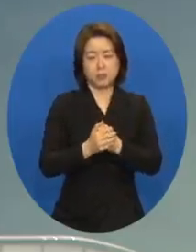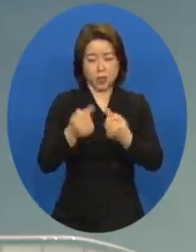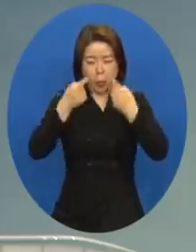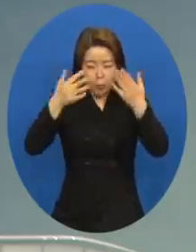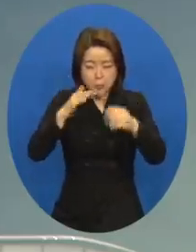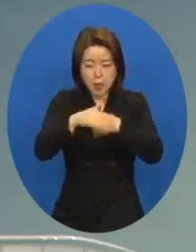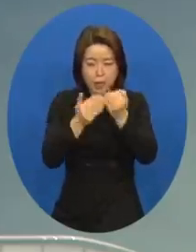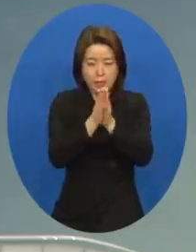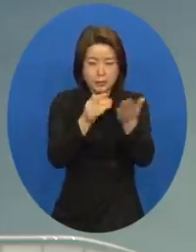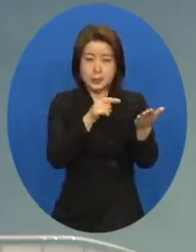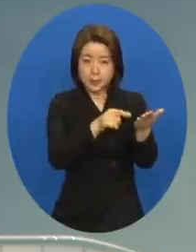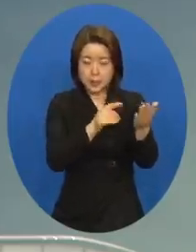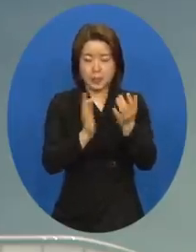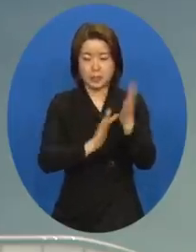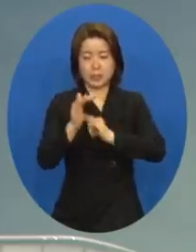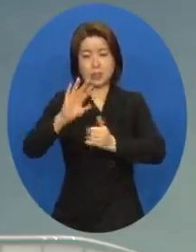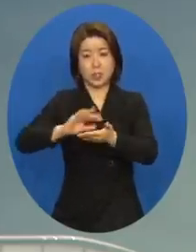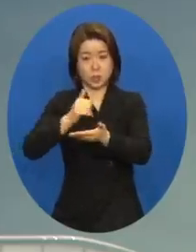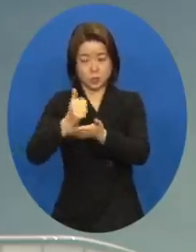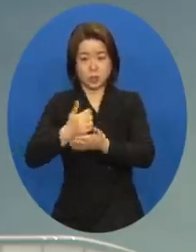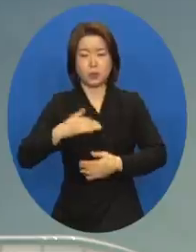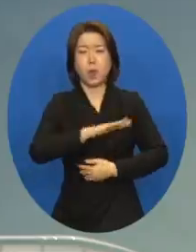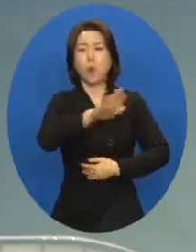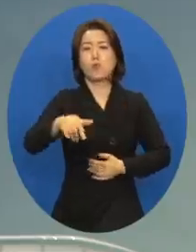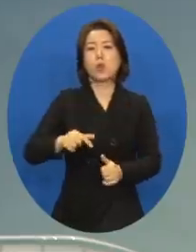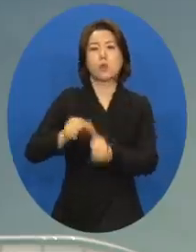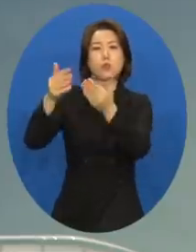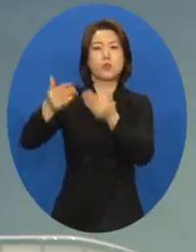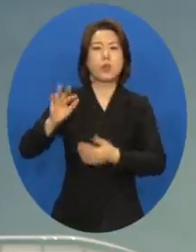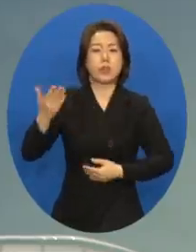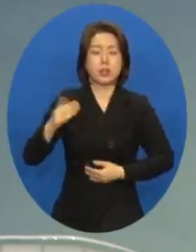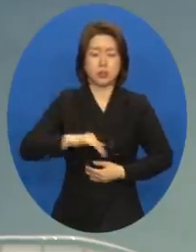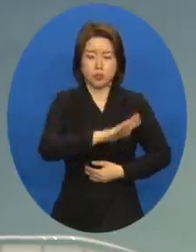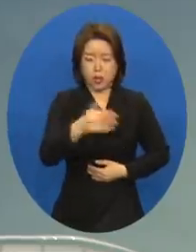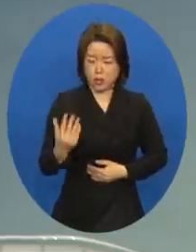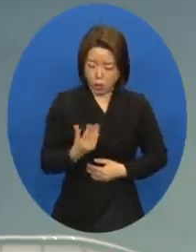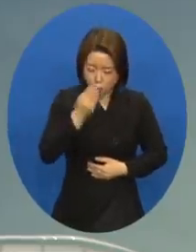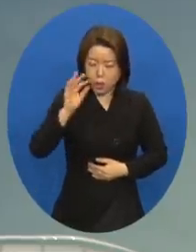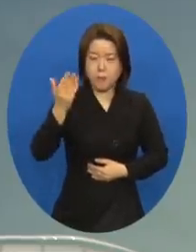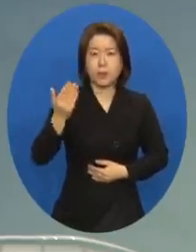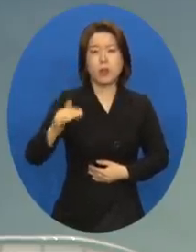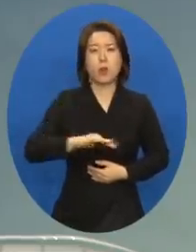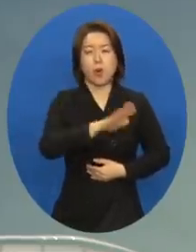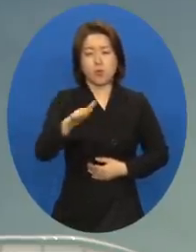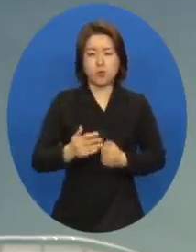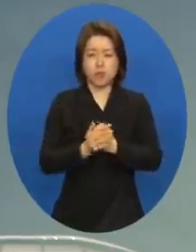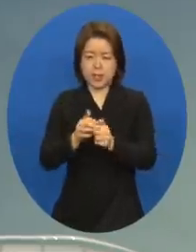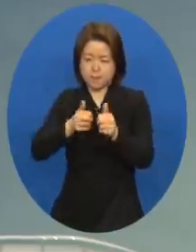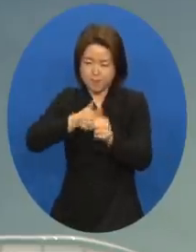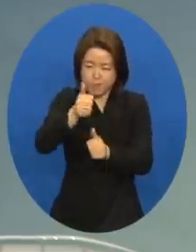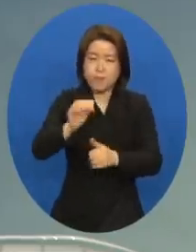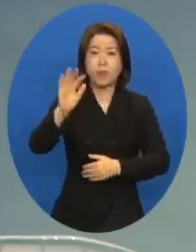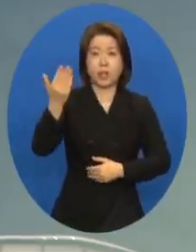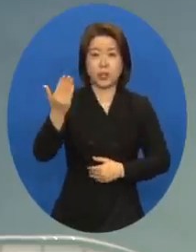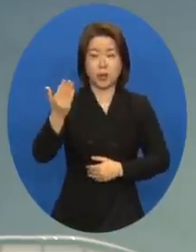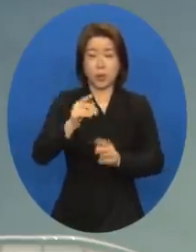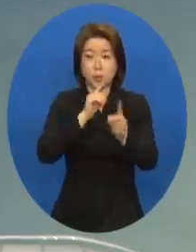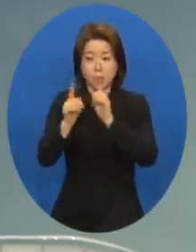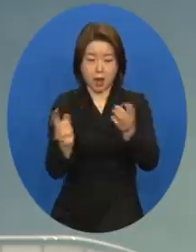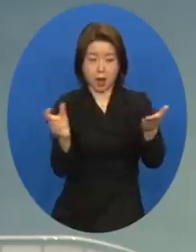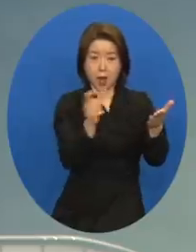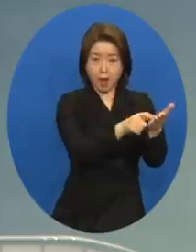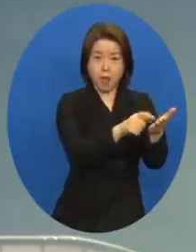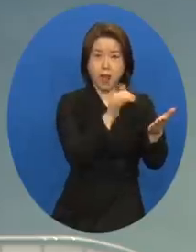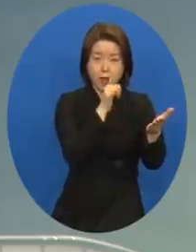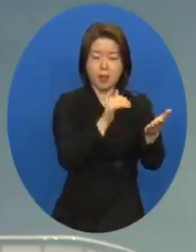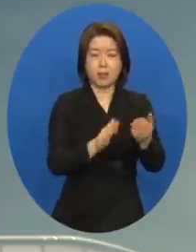예수 그리스도께서 우리의 구원이 되시고 우리의 거룩함이 되시고 우리의 이김이 되신다고 말씀하셨습니다.